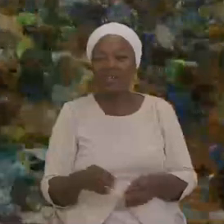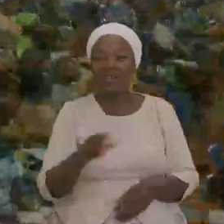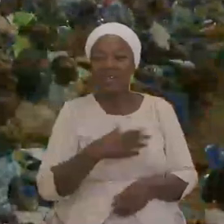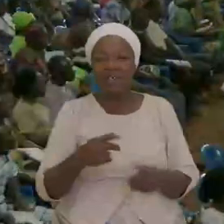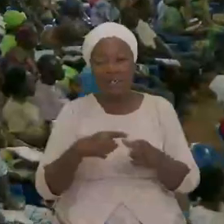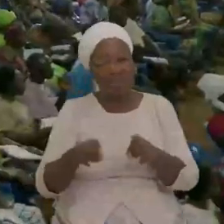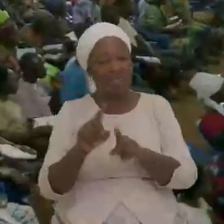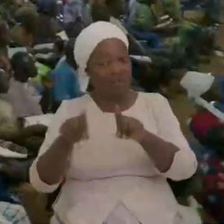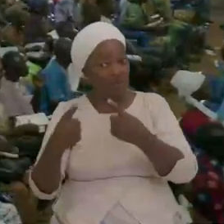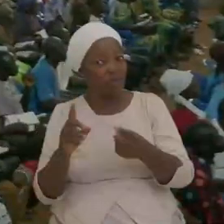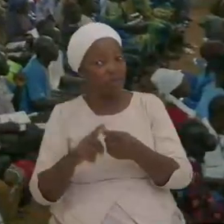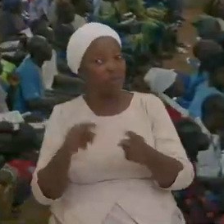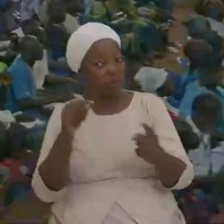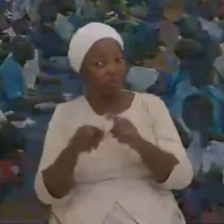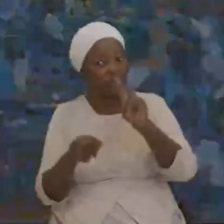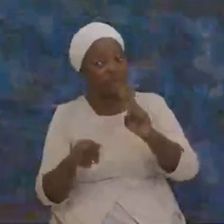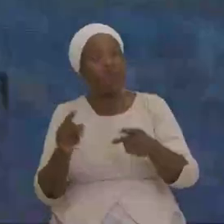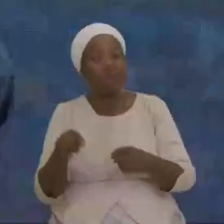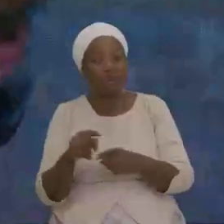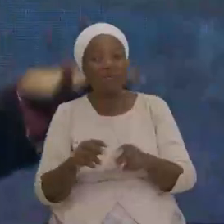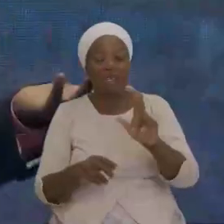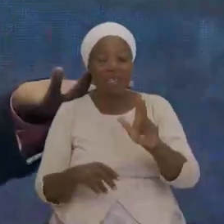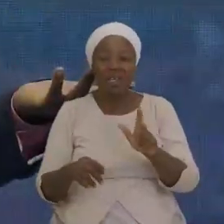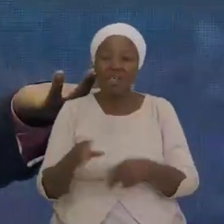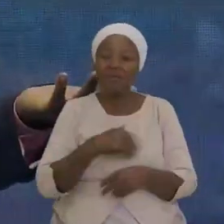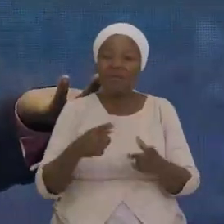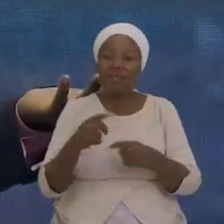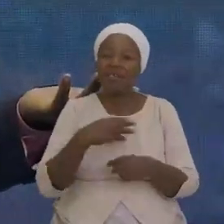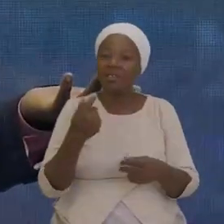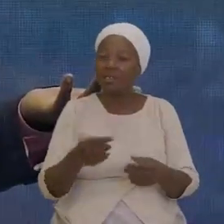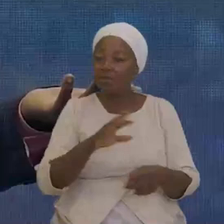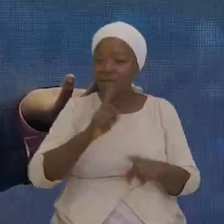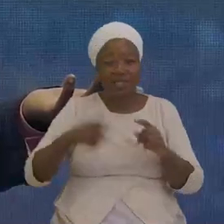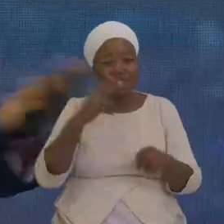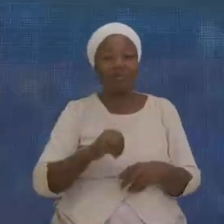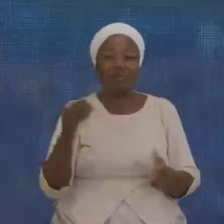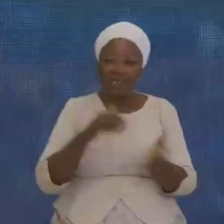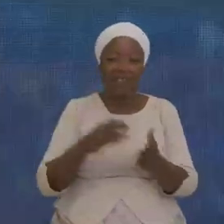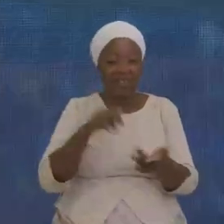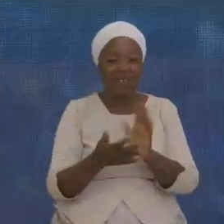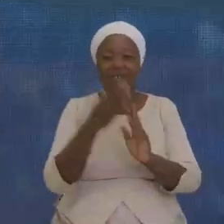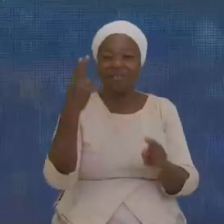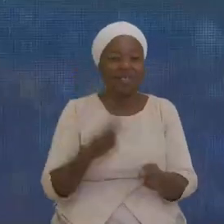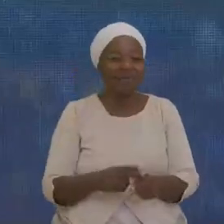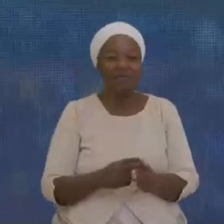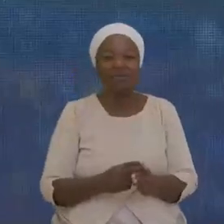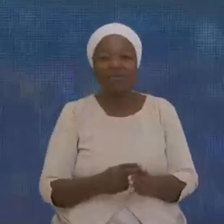Comme je passe par le premier point, le deuxième point, toutes ces choses, tu ne les verras plus.